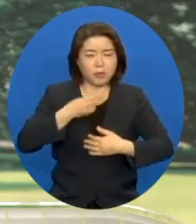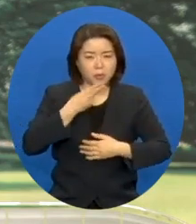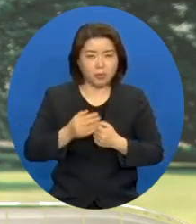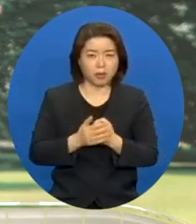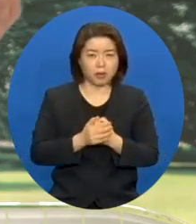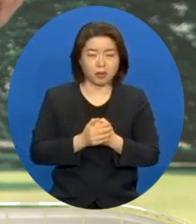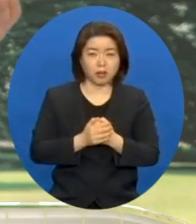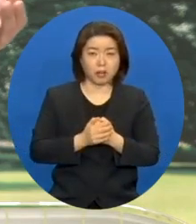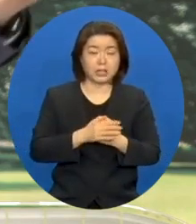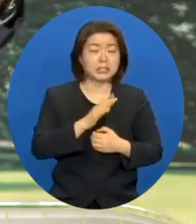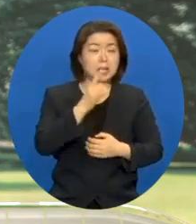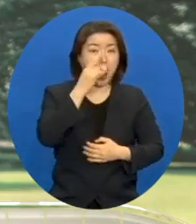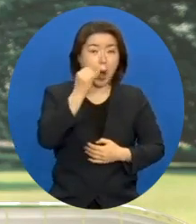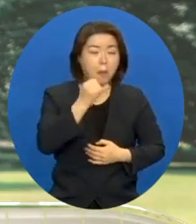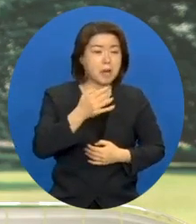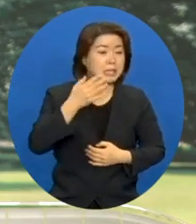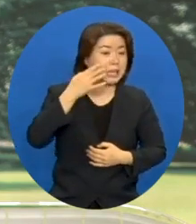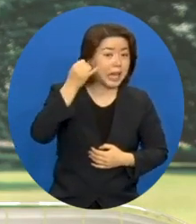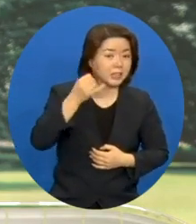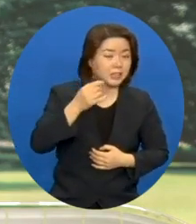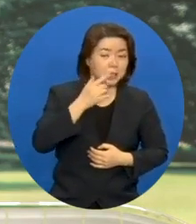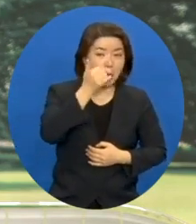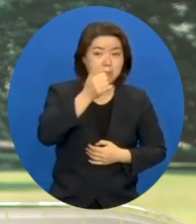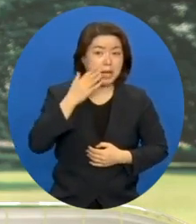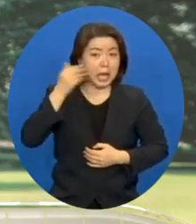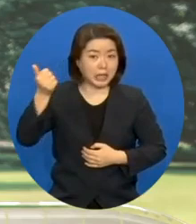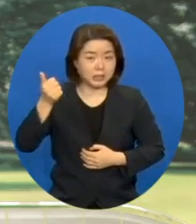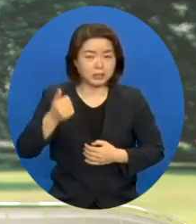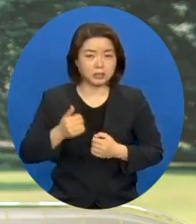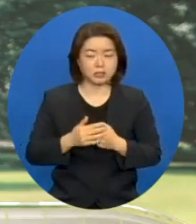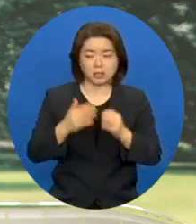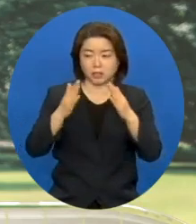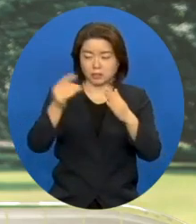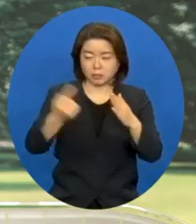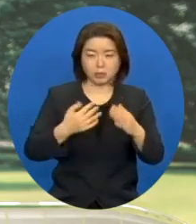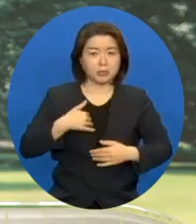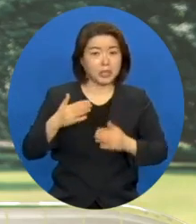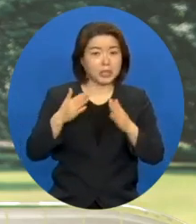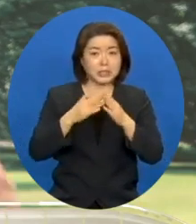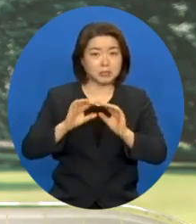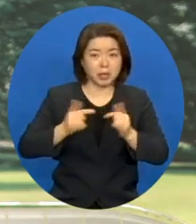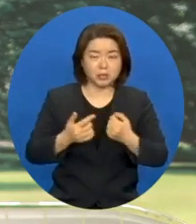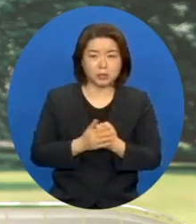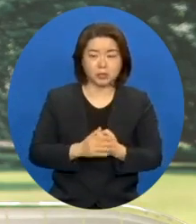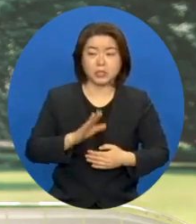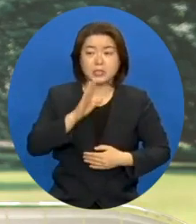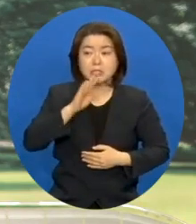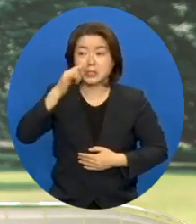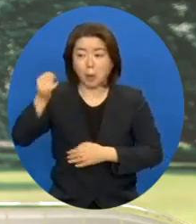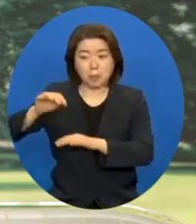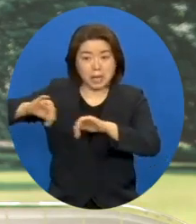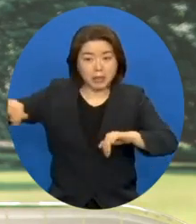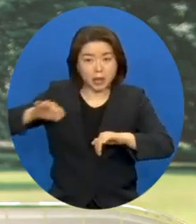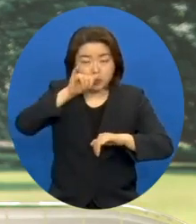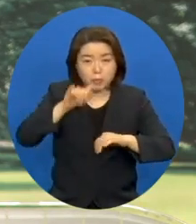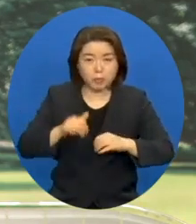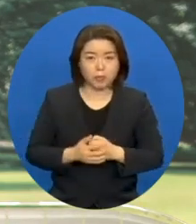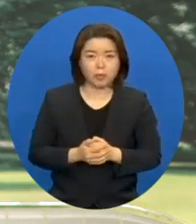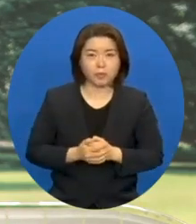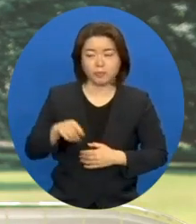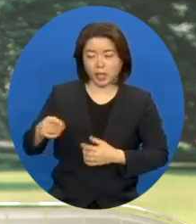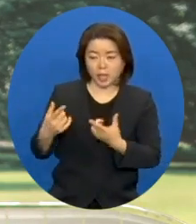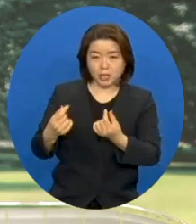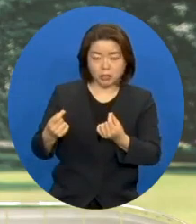아줌마고 아빠는 아저씨고 집에 와도 내 집이 아니고 진짜 엄마는 따로 있고